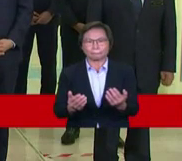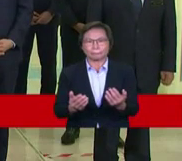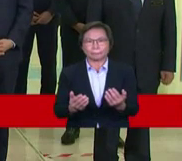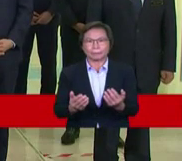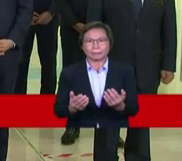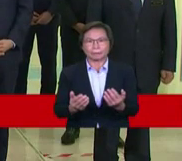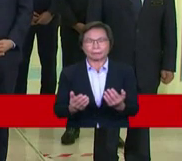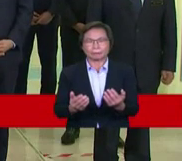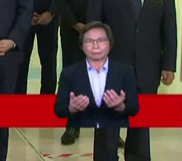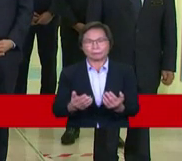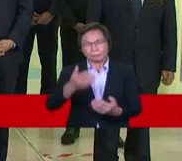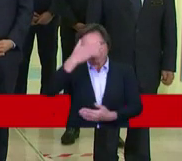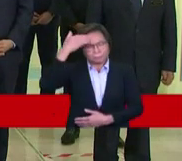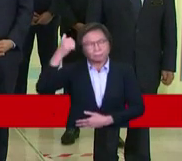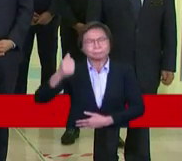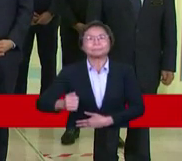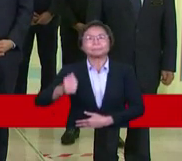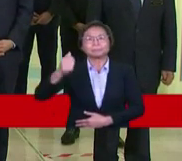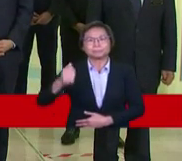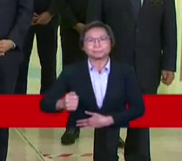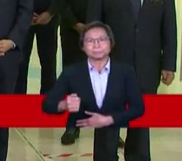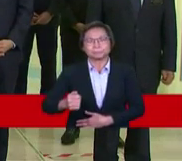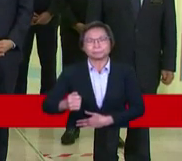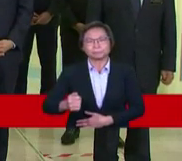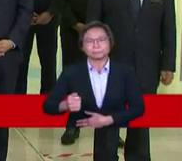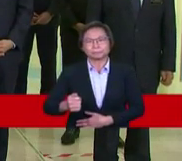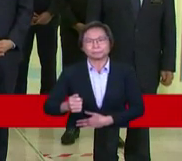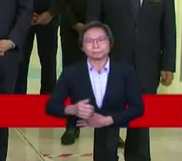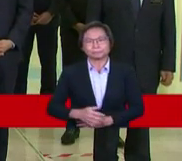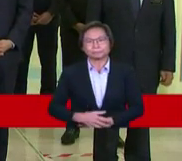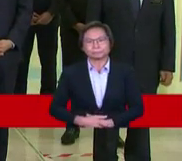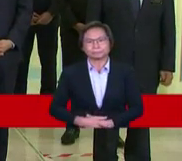Wassalamualaikum warahmatullah wabarakatuh